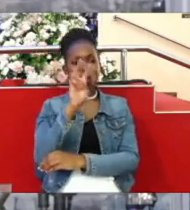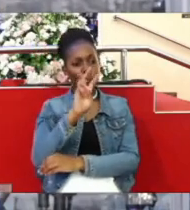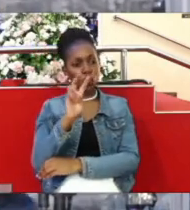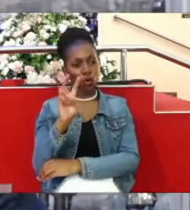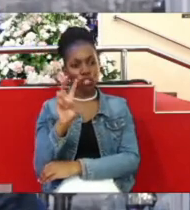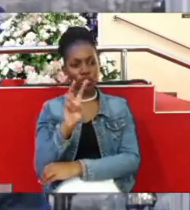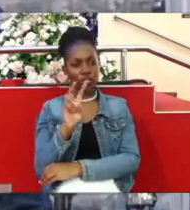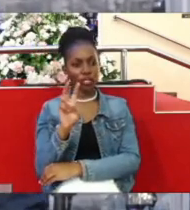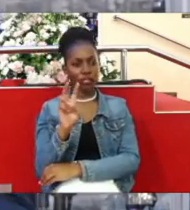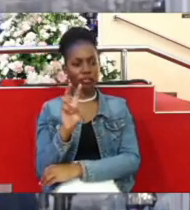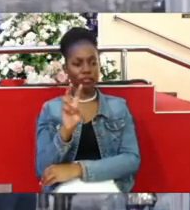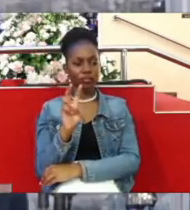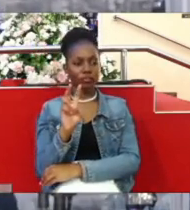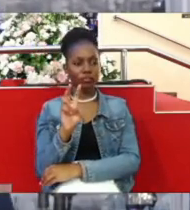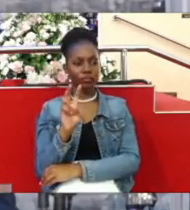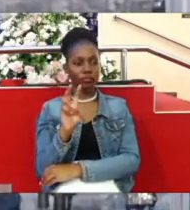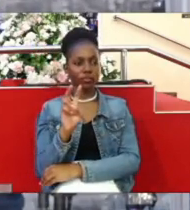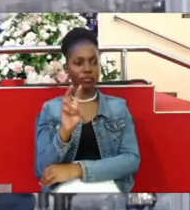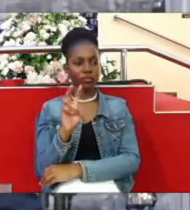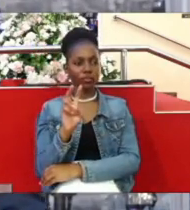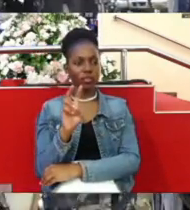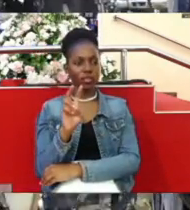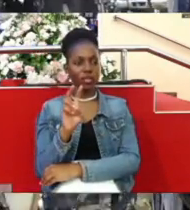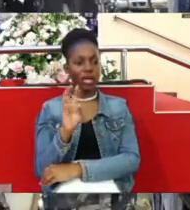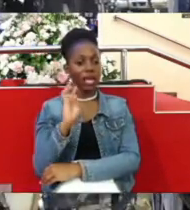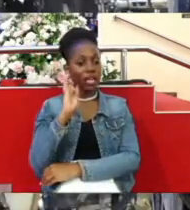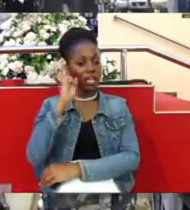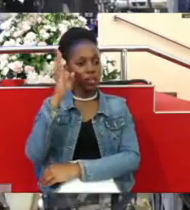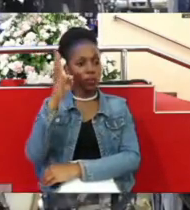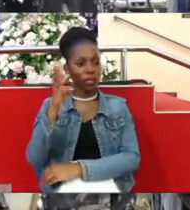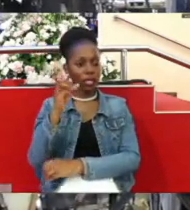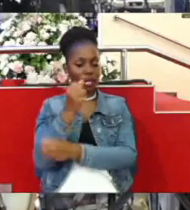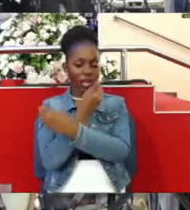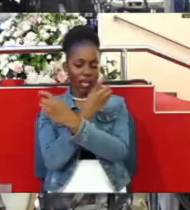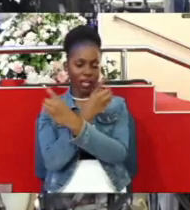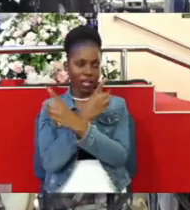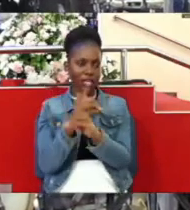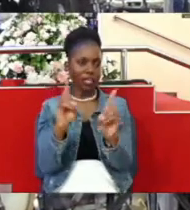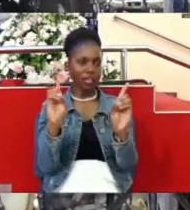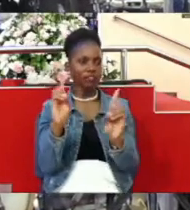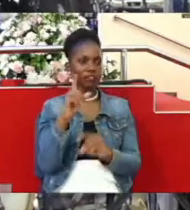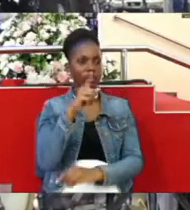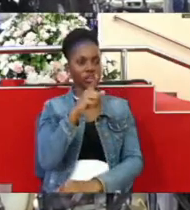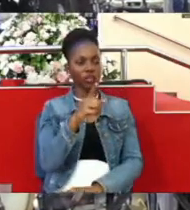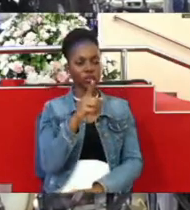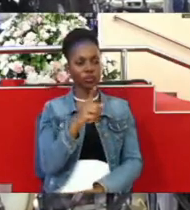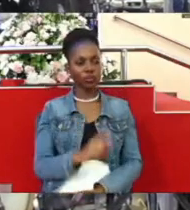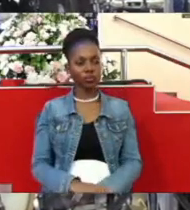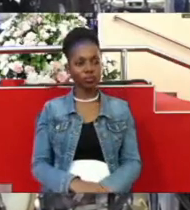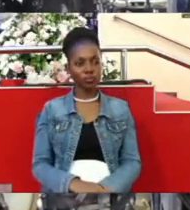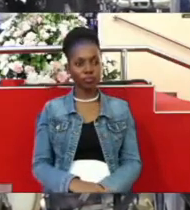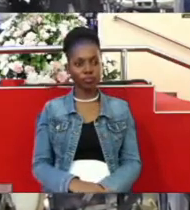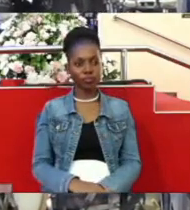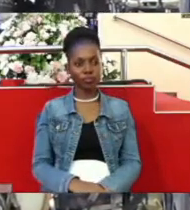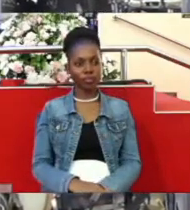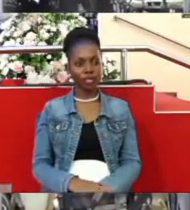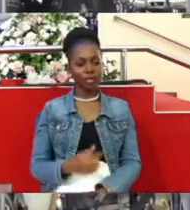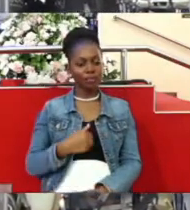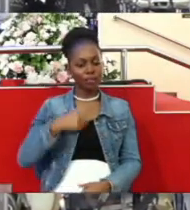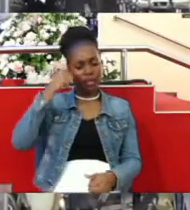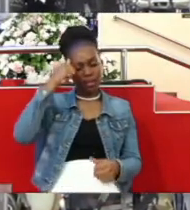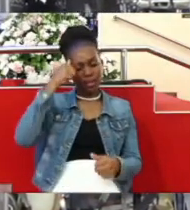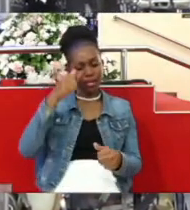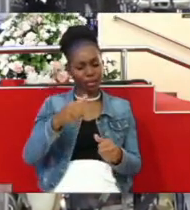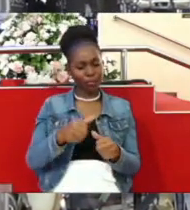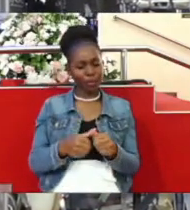ambaye anakuangalia. And he gonna deliver you out of Ezek. Na ataweza kukukomboa kutoka hicho kisima cha Ezek. I remember years ago I had